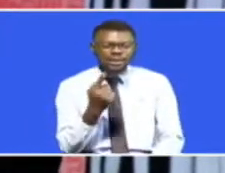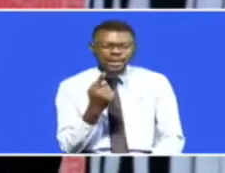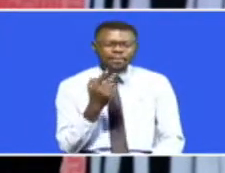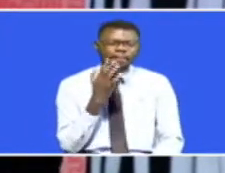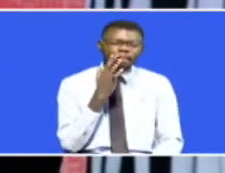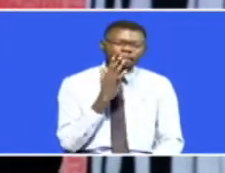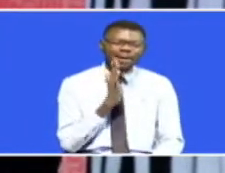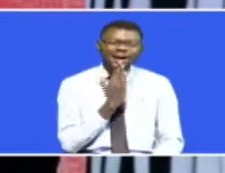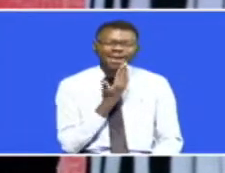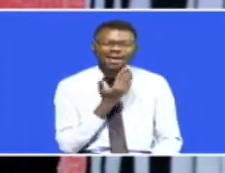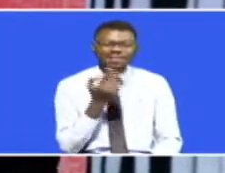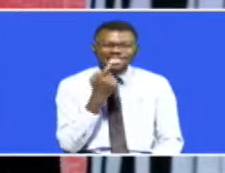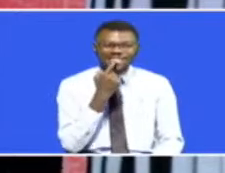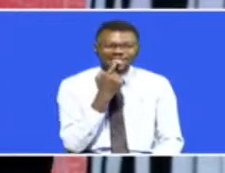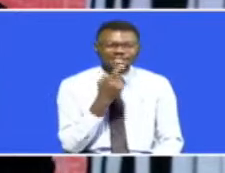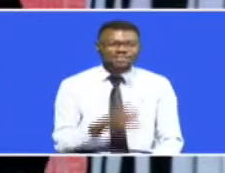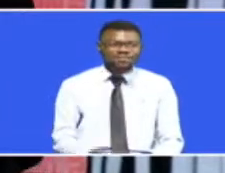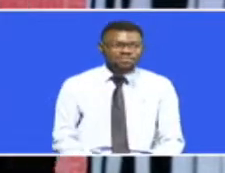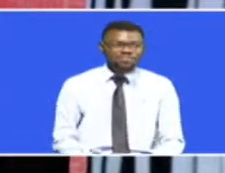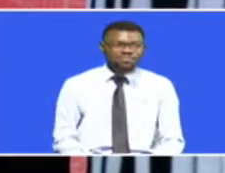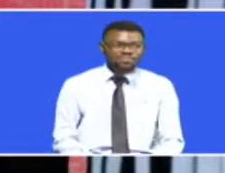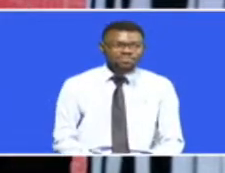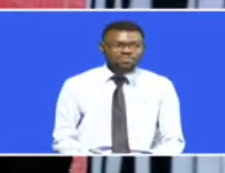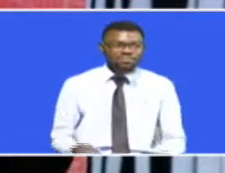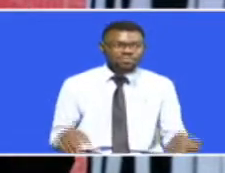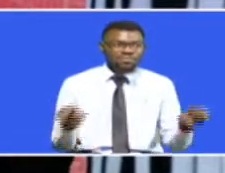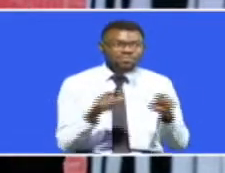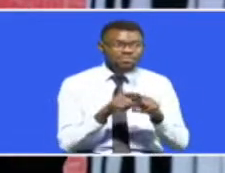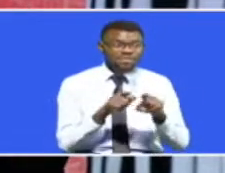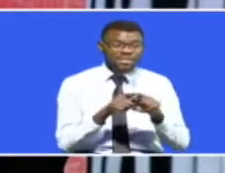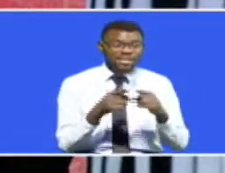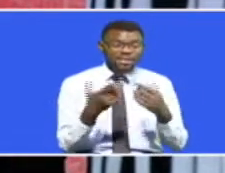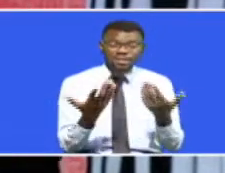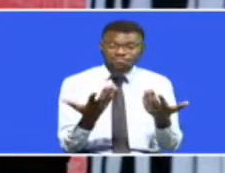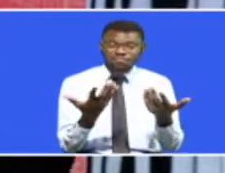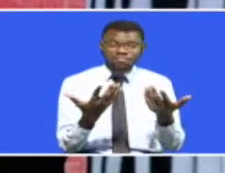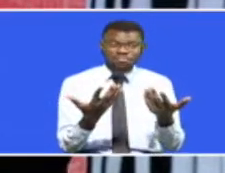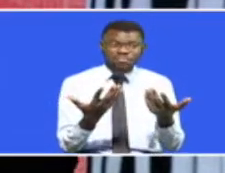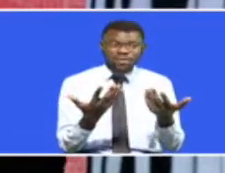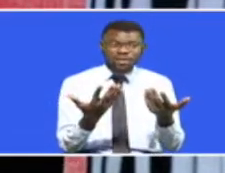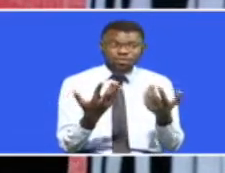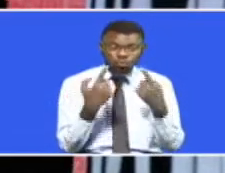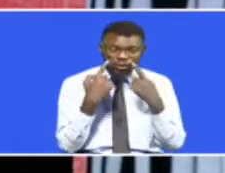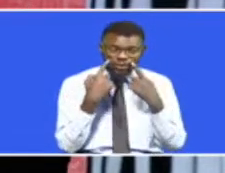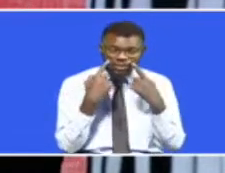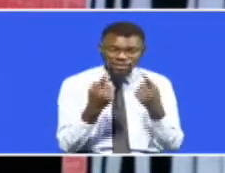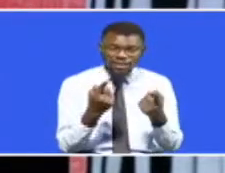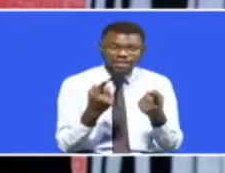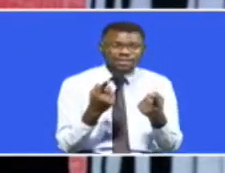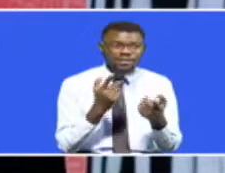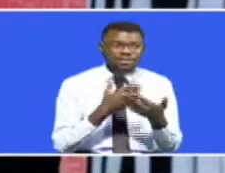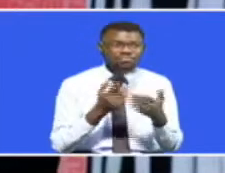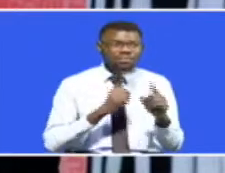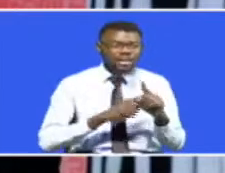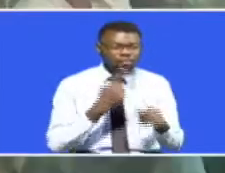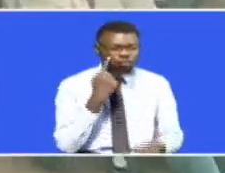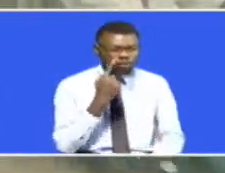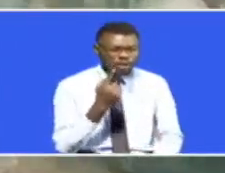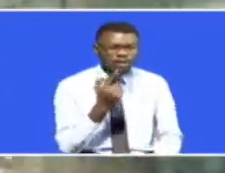venye zinaitwa. Mbashi kuna ka chemical. Ile mae mkono wakika kuna ni chemical. Ni vile tu sijui jina, lakini